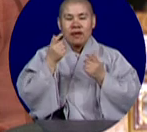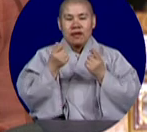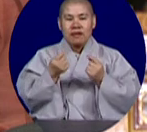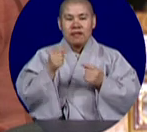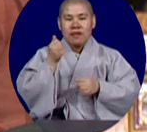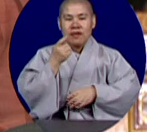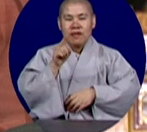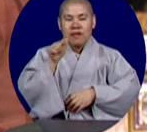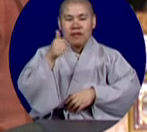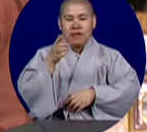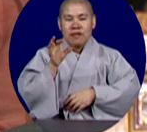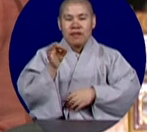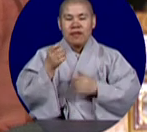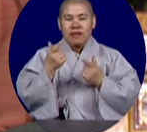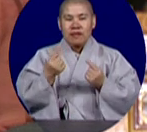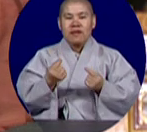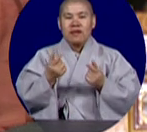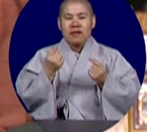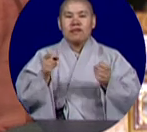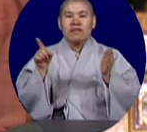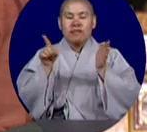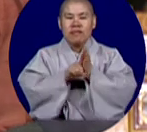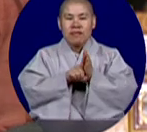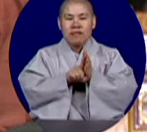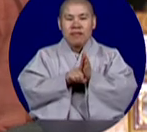그래서 이제 이런 법을 이렇게 믿고